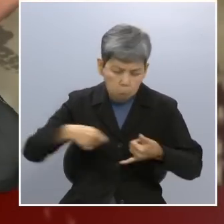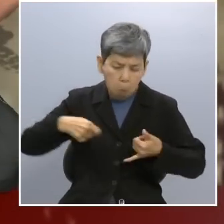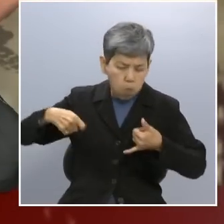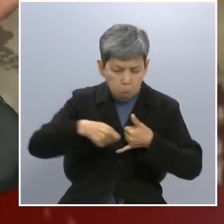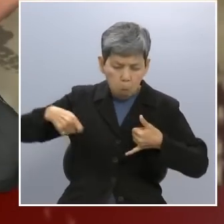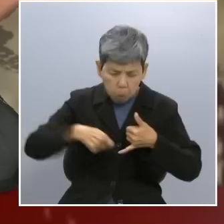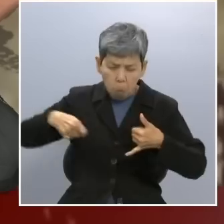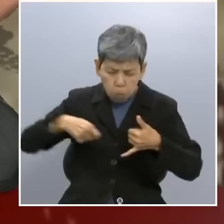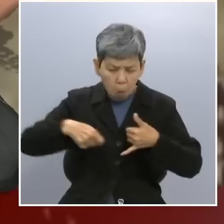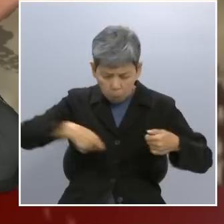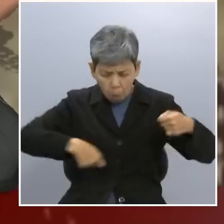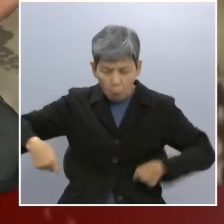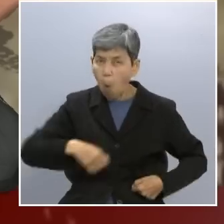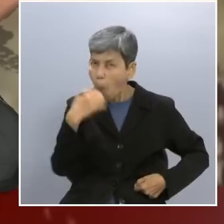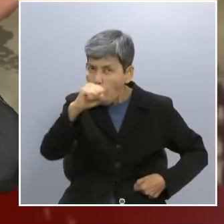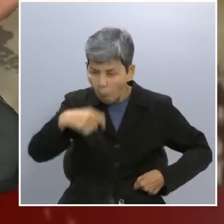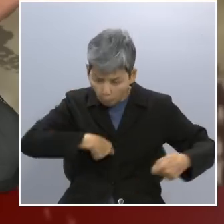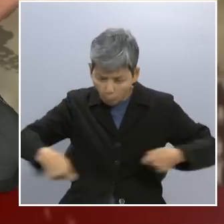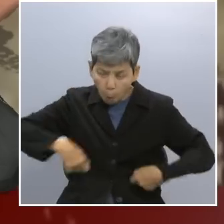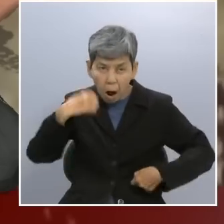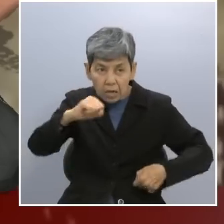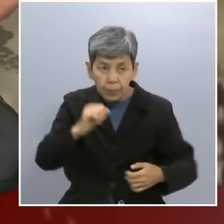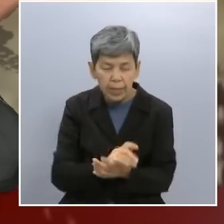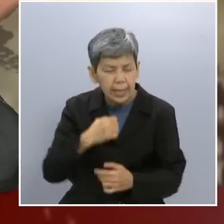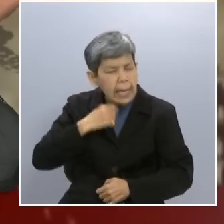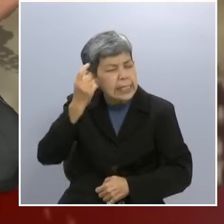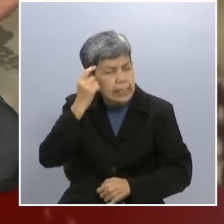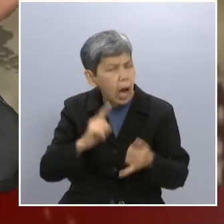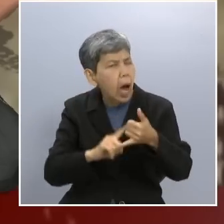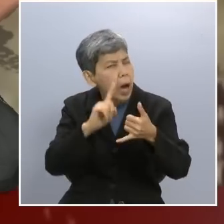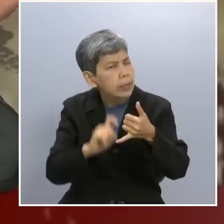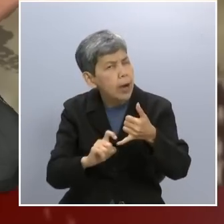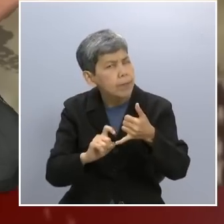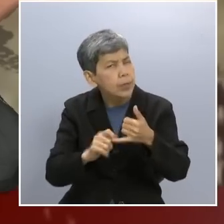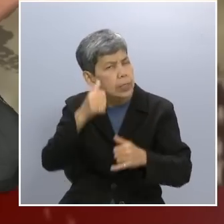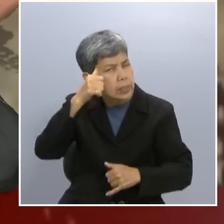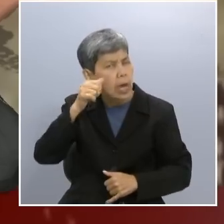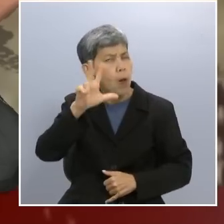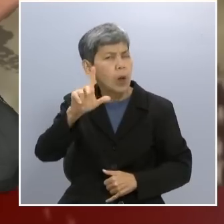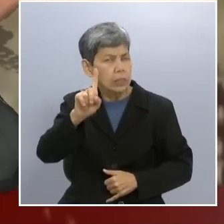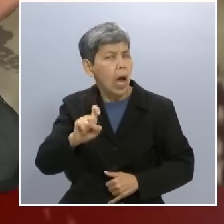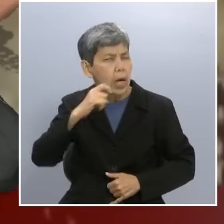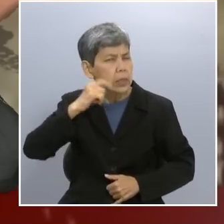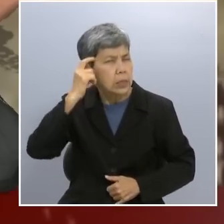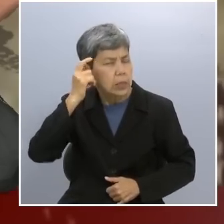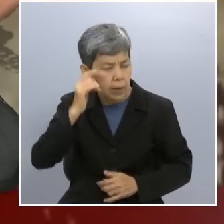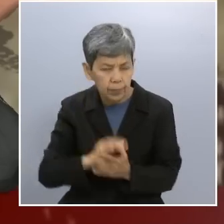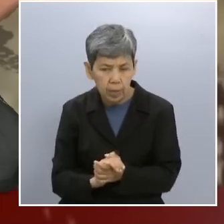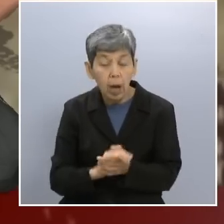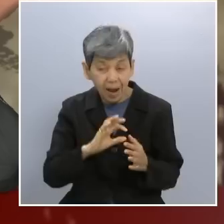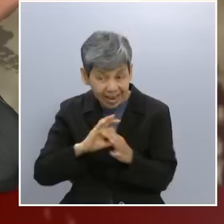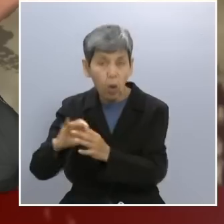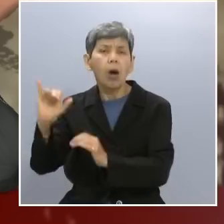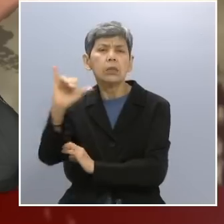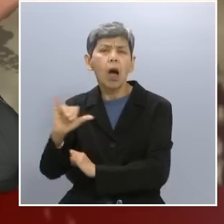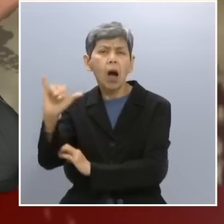แผลชะกันคุณผู้ชมครับนับ10แผลเลยนะฮะเบื้องต้นก็คาดว่าเสียชีวิตมาแล้วไม่ต่ำกว่า3วันซึ่งก็สอดคล้องนะฮะกับญาติ